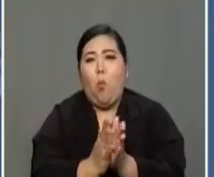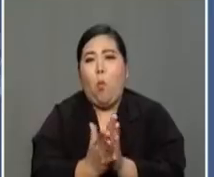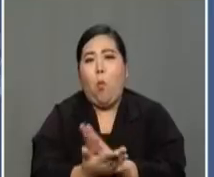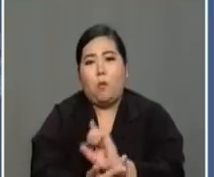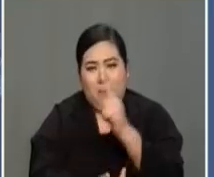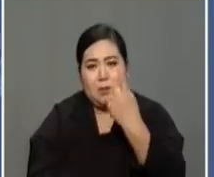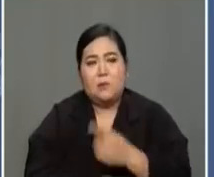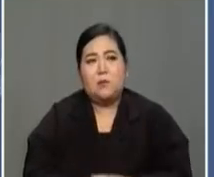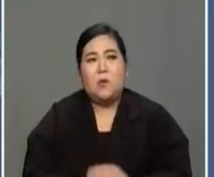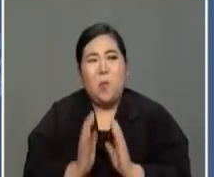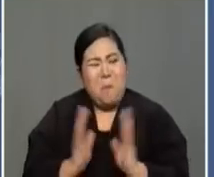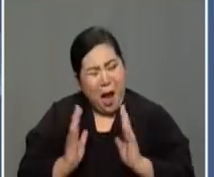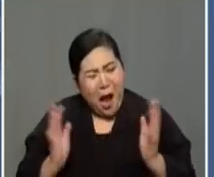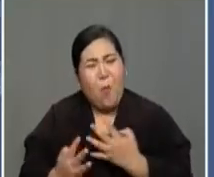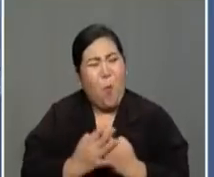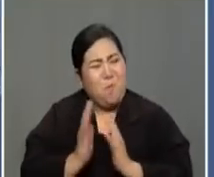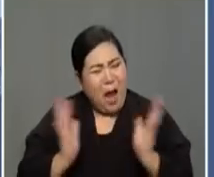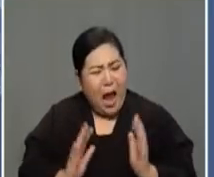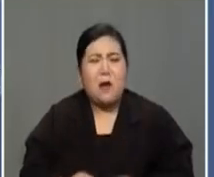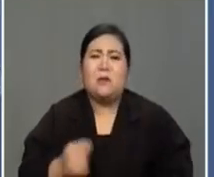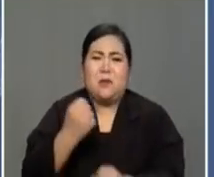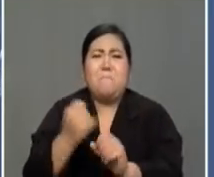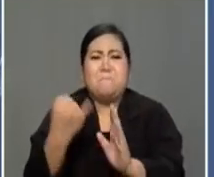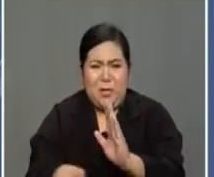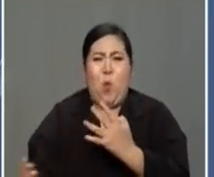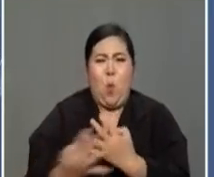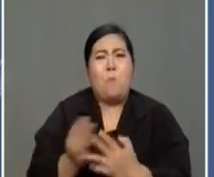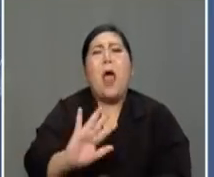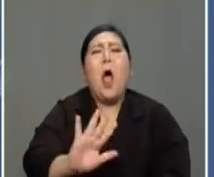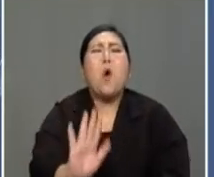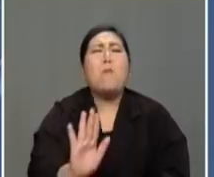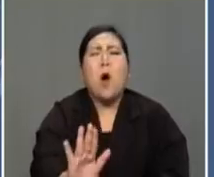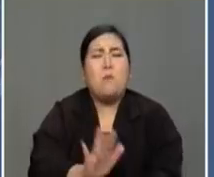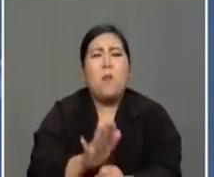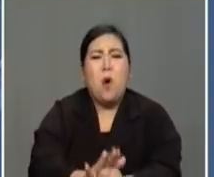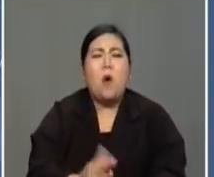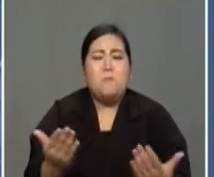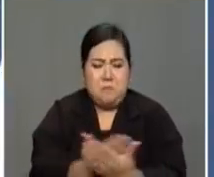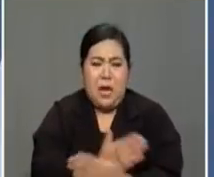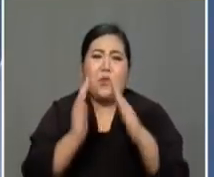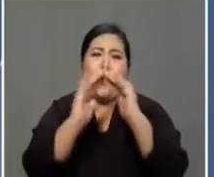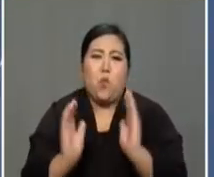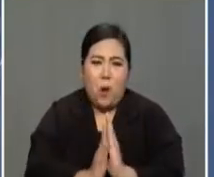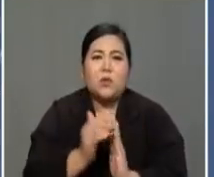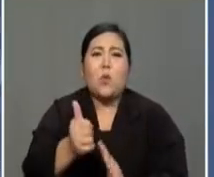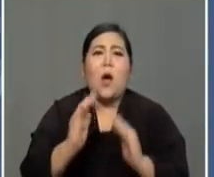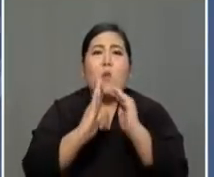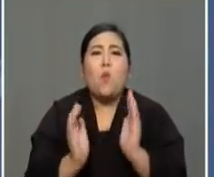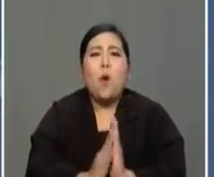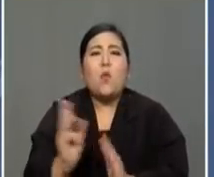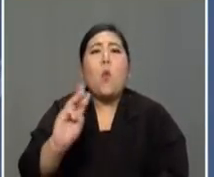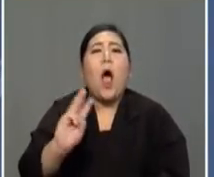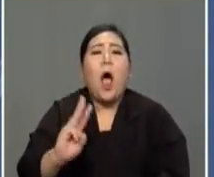นี้แน่นแล้วจ้านะครับไม่ต้องเข้ามาอีกแล้วแน่นแล้วไปเข้าวัดดีกว่าไหมวัดยังว่างๆน